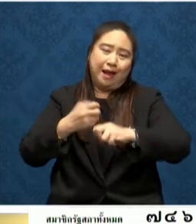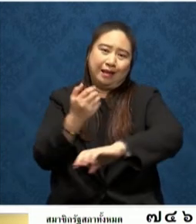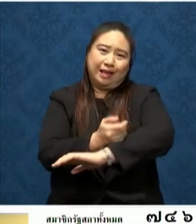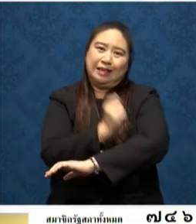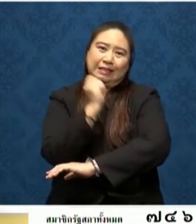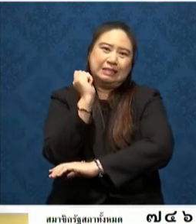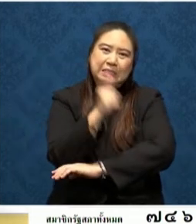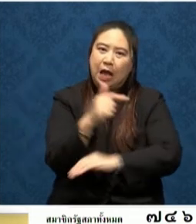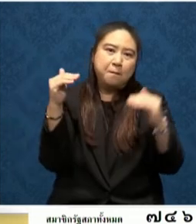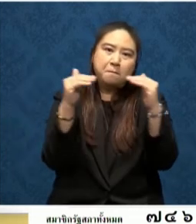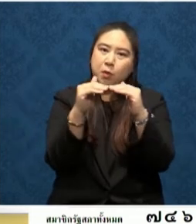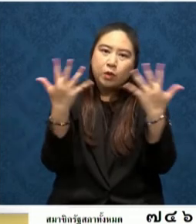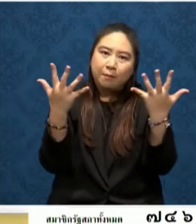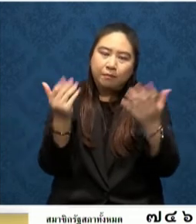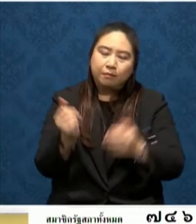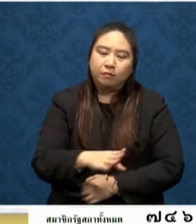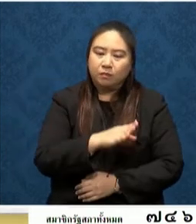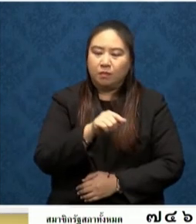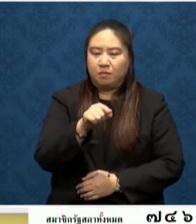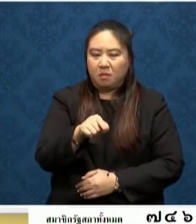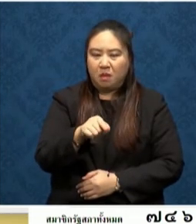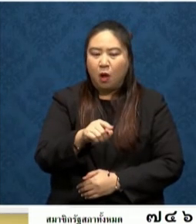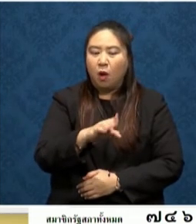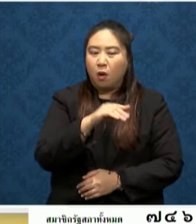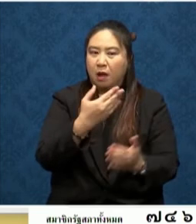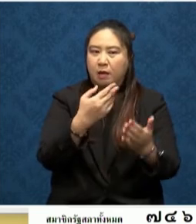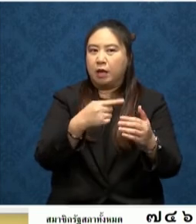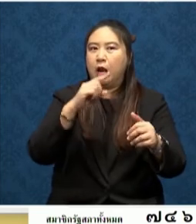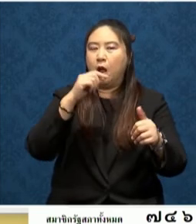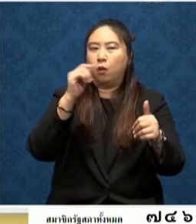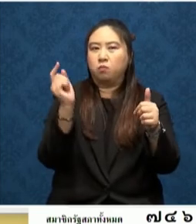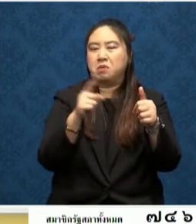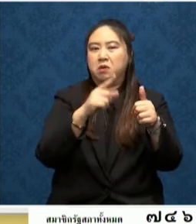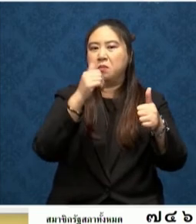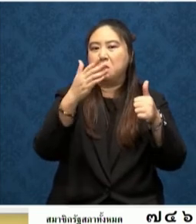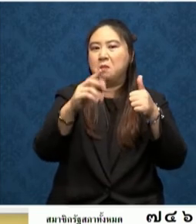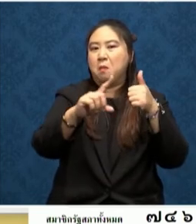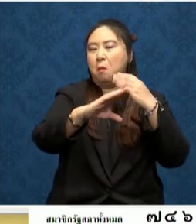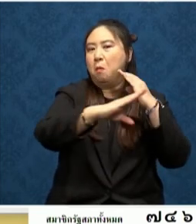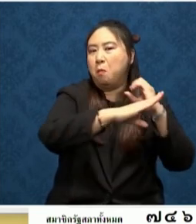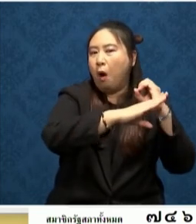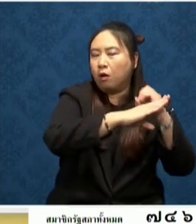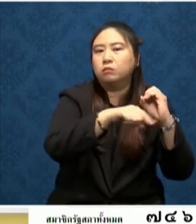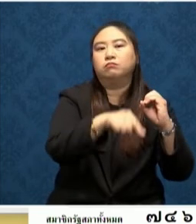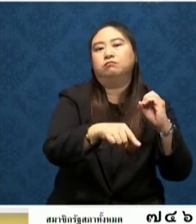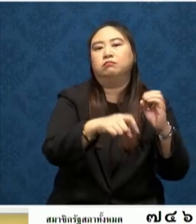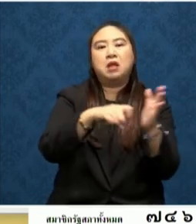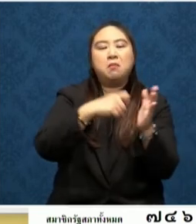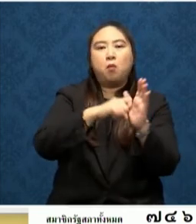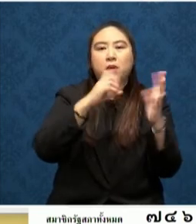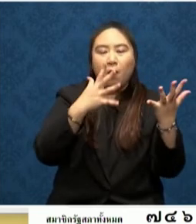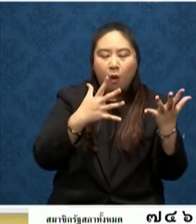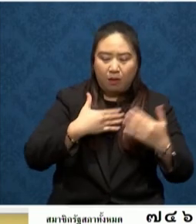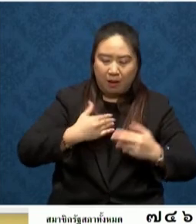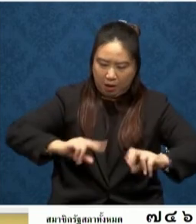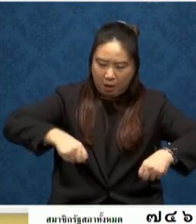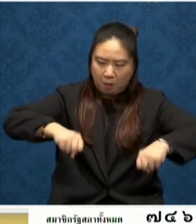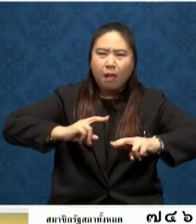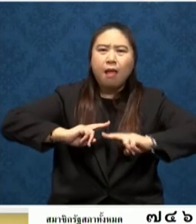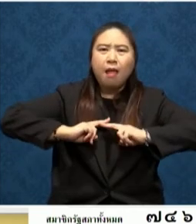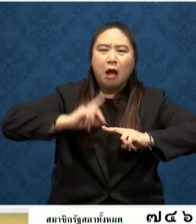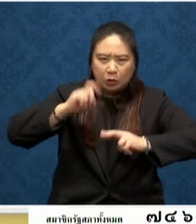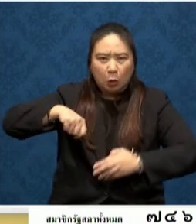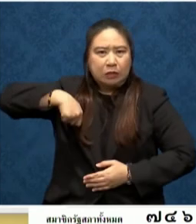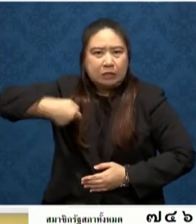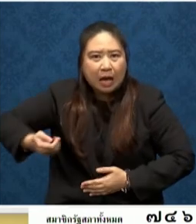ไม่วาจะเป็นการโงโทศแนงานโยไม่เปิดเผยสาเหตุการที่ RIDERต้แบกรับค่าตนทุนหล-ๆ อย่างไม่วาจะเป็เส้อ Jack